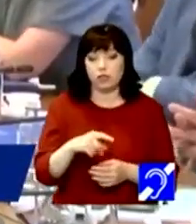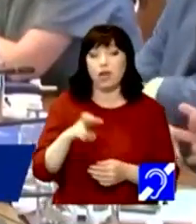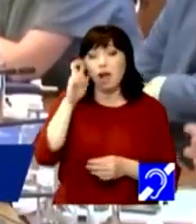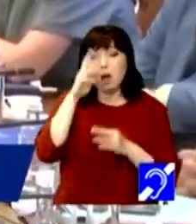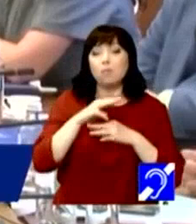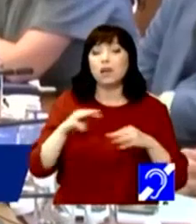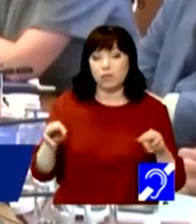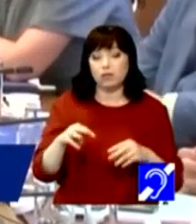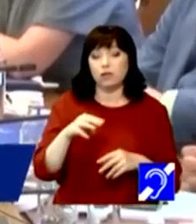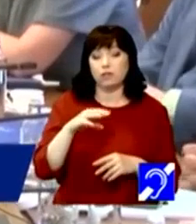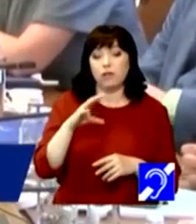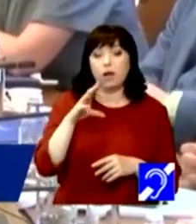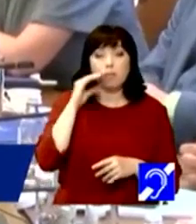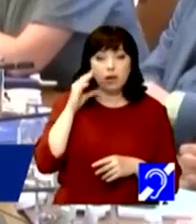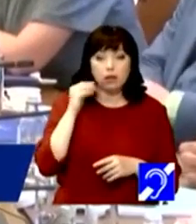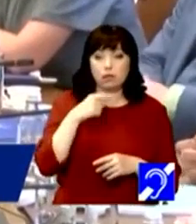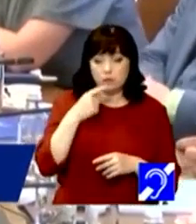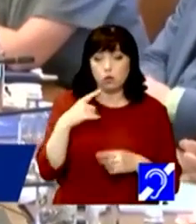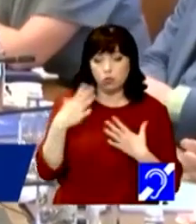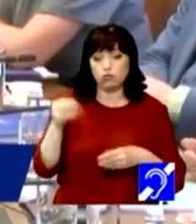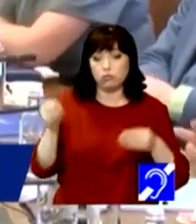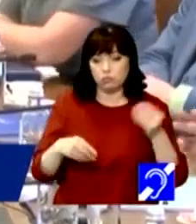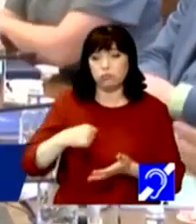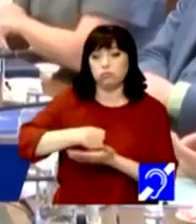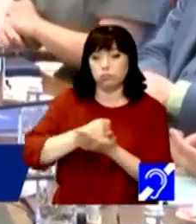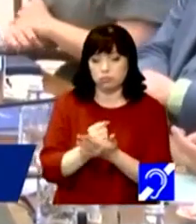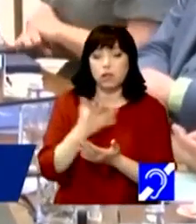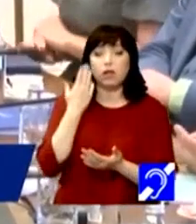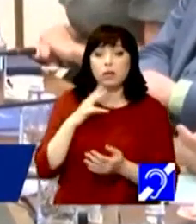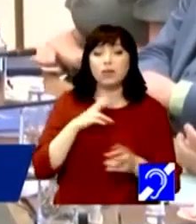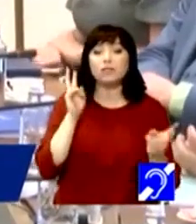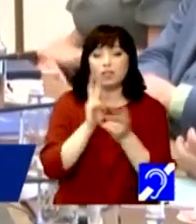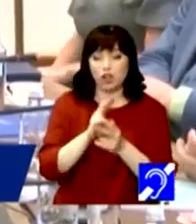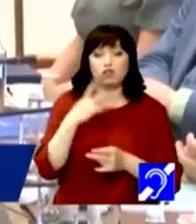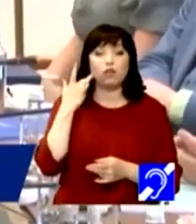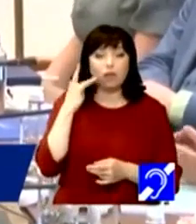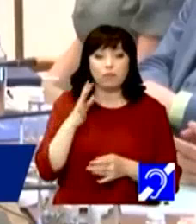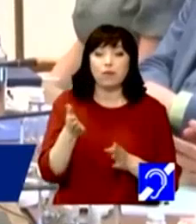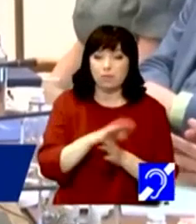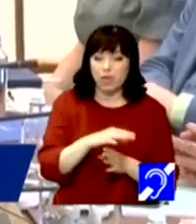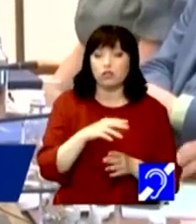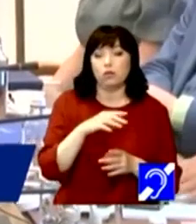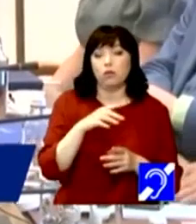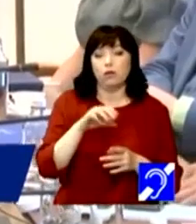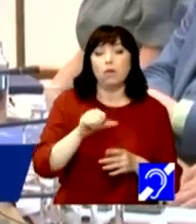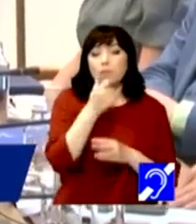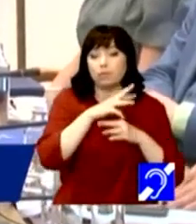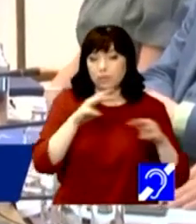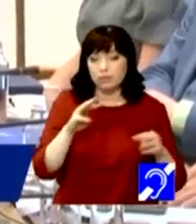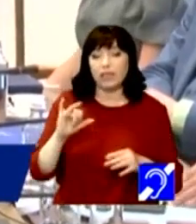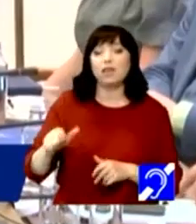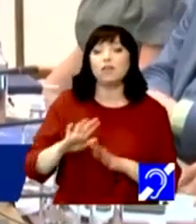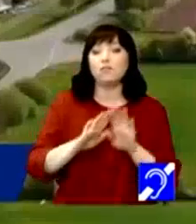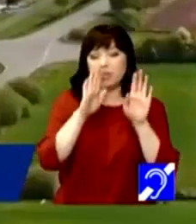la Sofia a anunțat că un acord în acest sens a fost parafat în cadrul întrevederii de la Washington dintre premierul Kirill Petkov și vicepreședintele